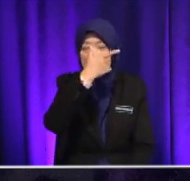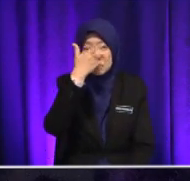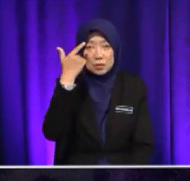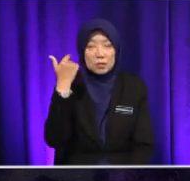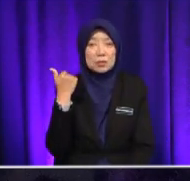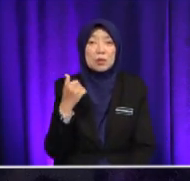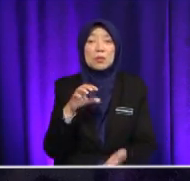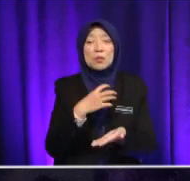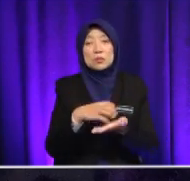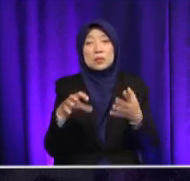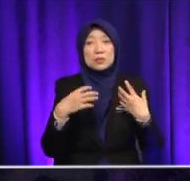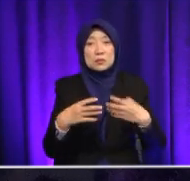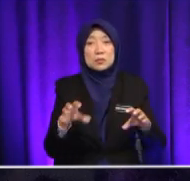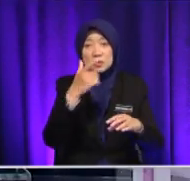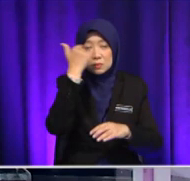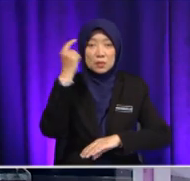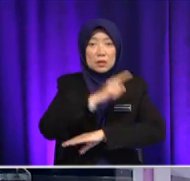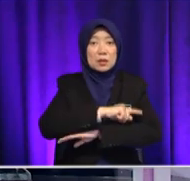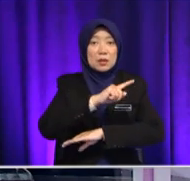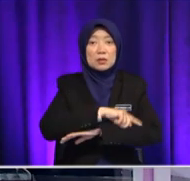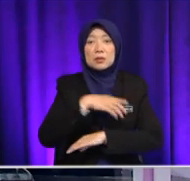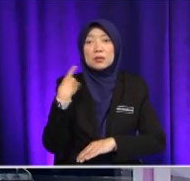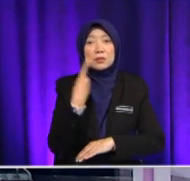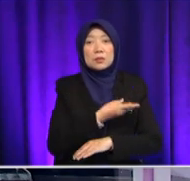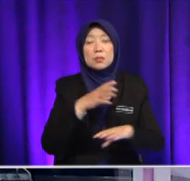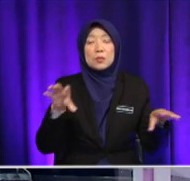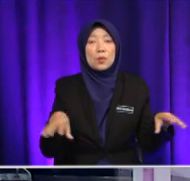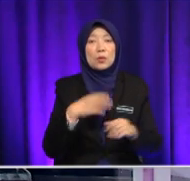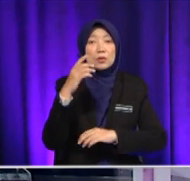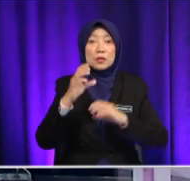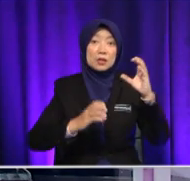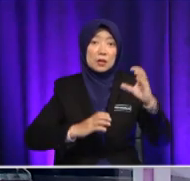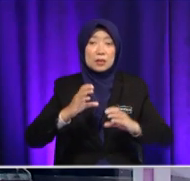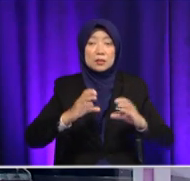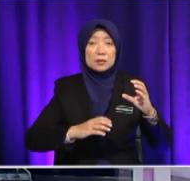kita bawa kereta. So disebabkan dia lembut. So dia akan